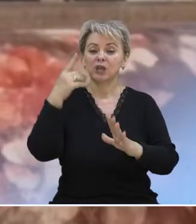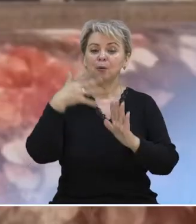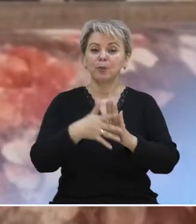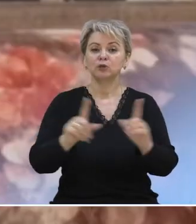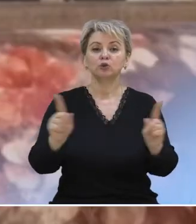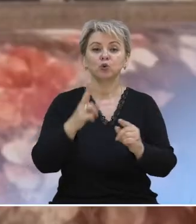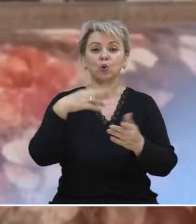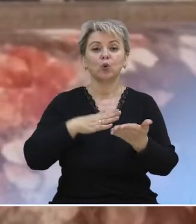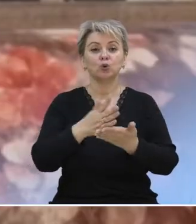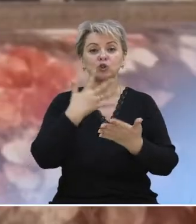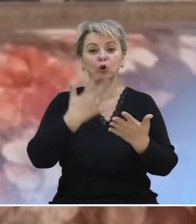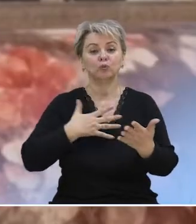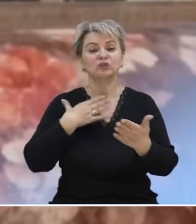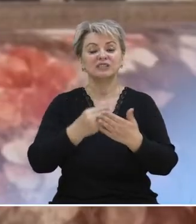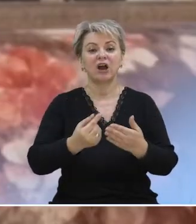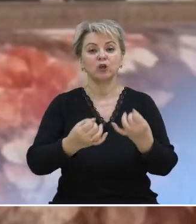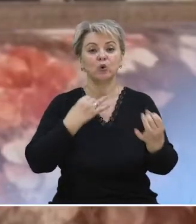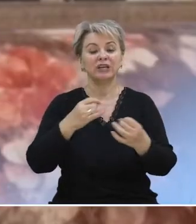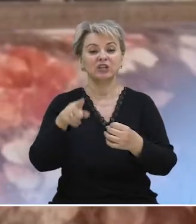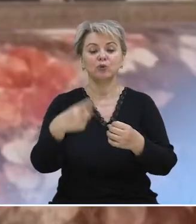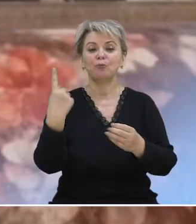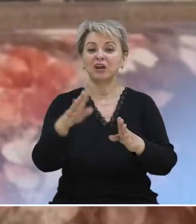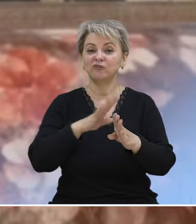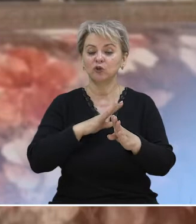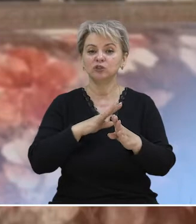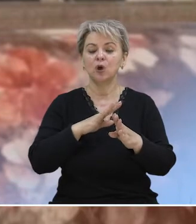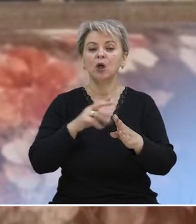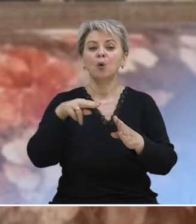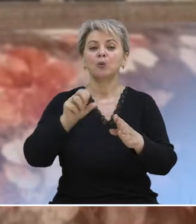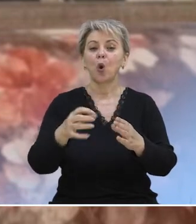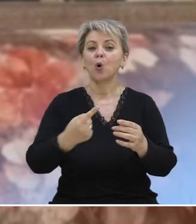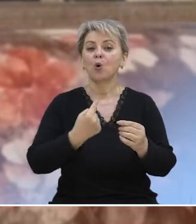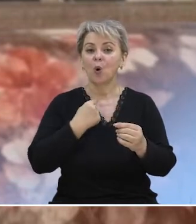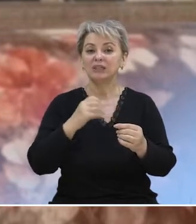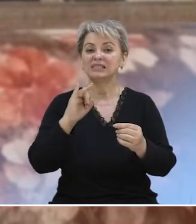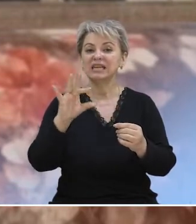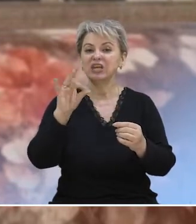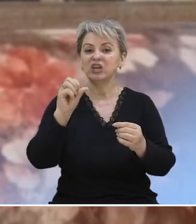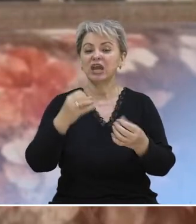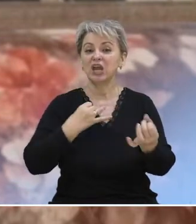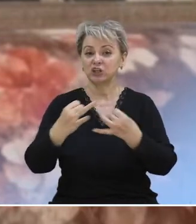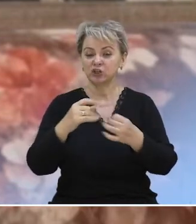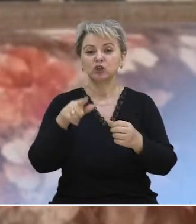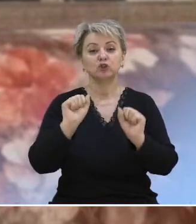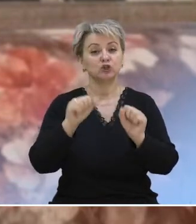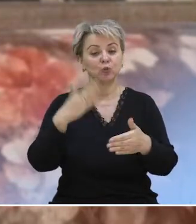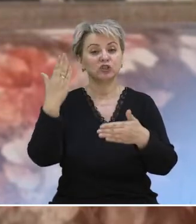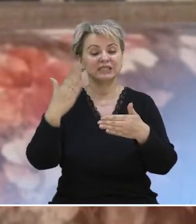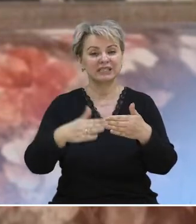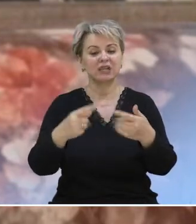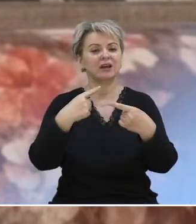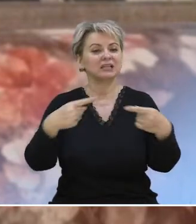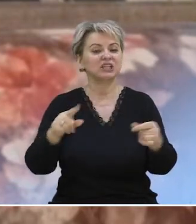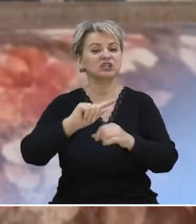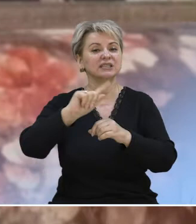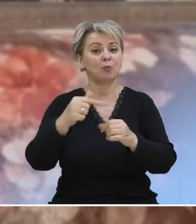Но нужно понимать, что курс «Люблю свою речь», он, конечно, и в первую очередь про голос и речь. И здесь может быть